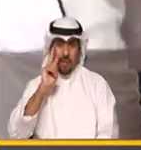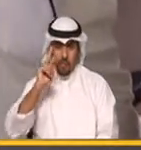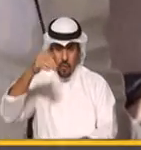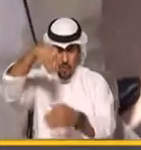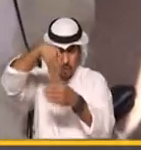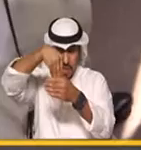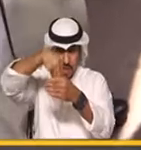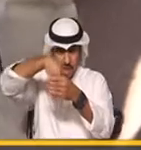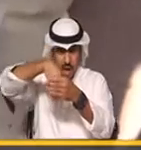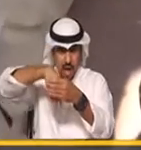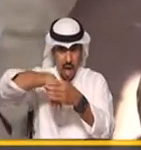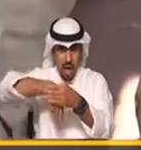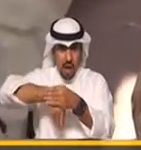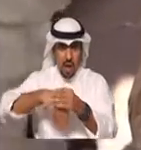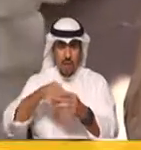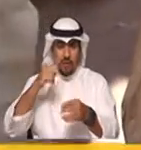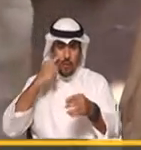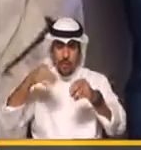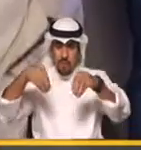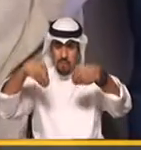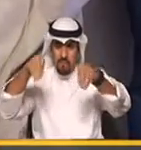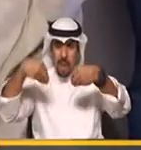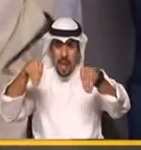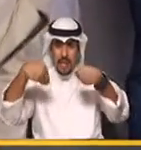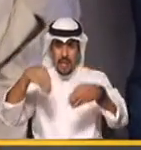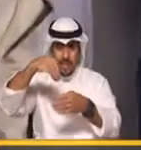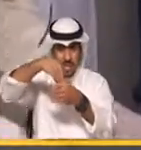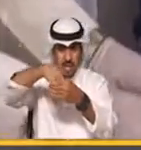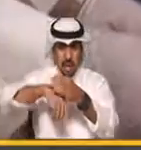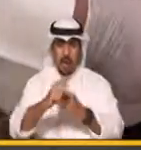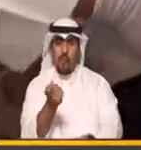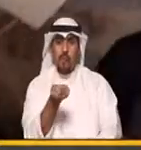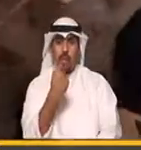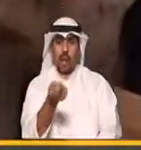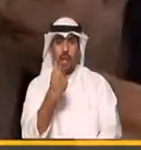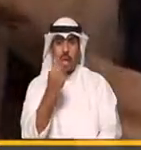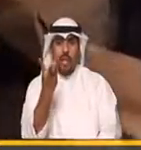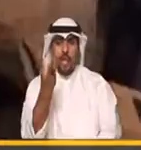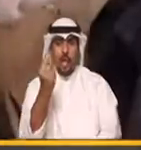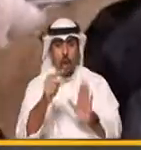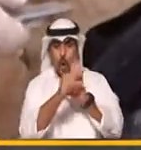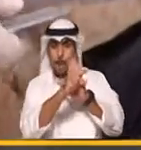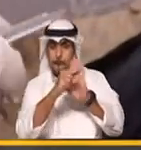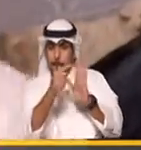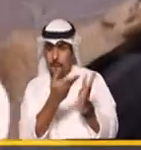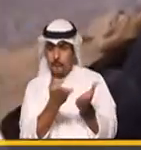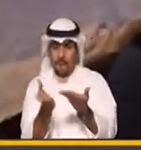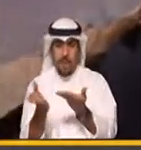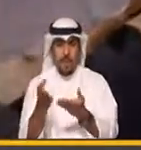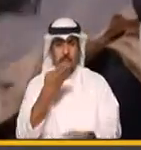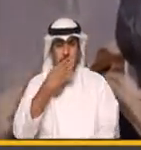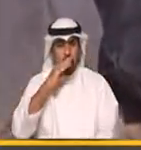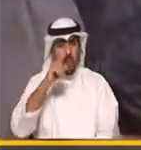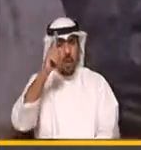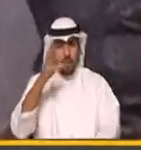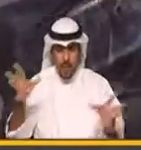مرمز برمز معين اللي فيها محتويات المواد المخدره وعثرنا على كميه كبيره تقدر اكثر